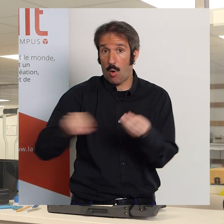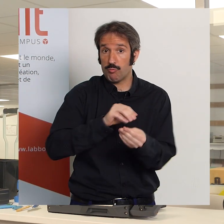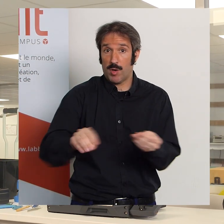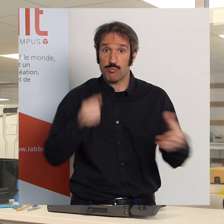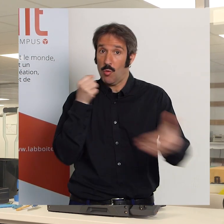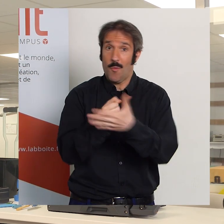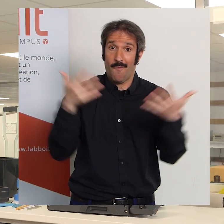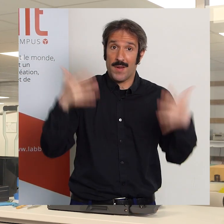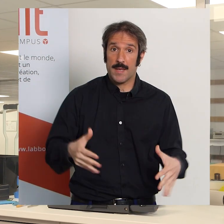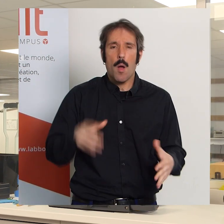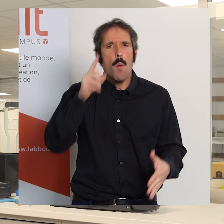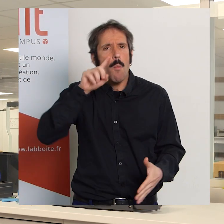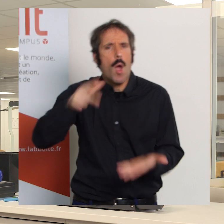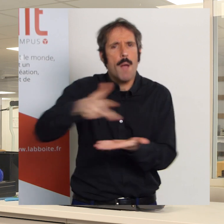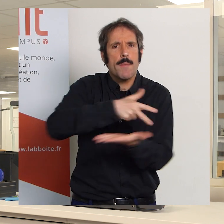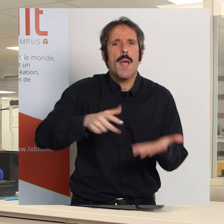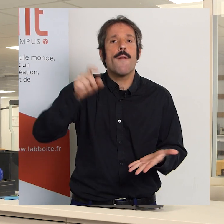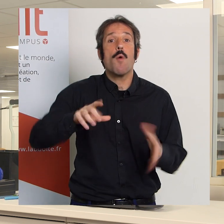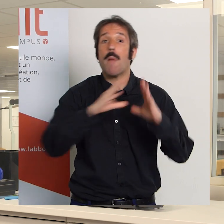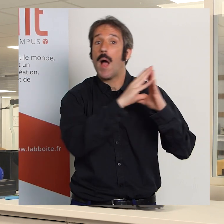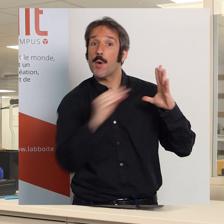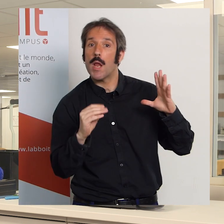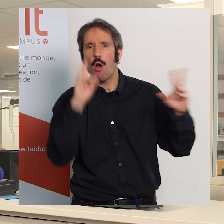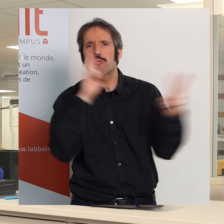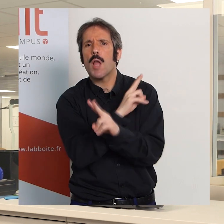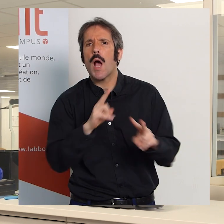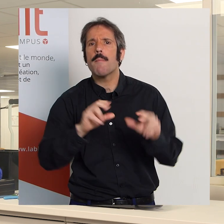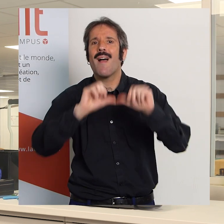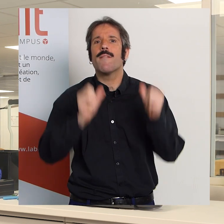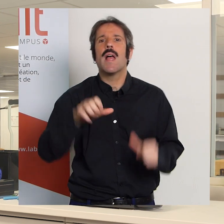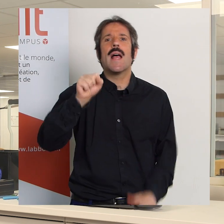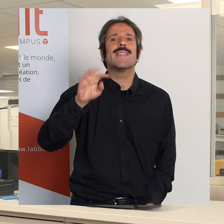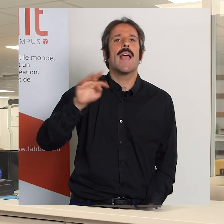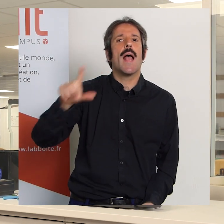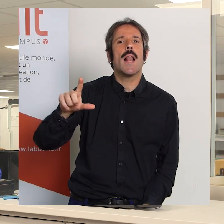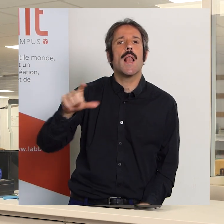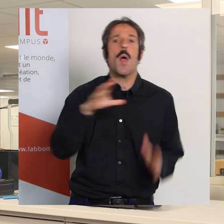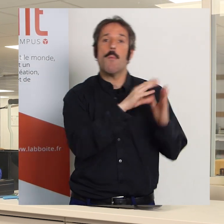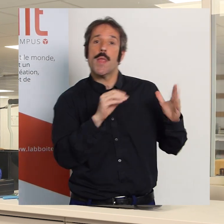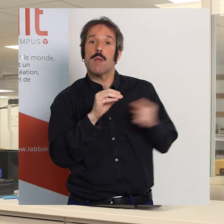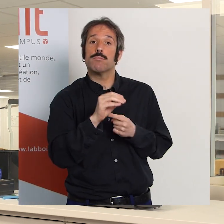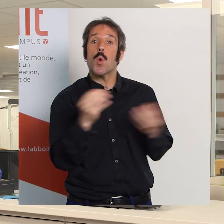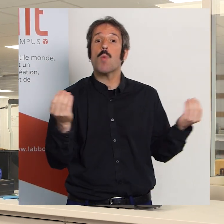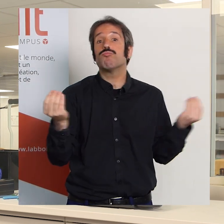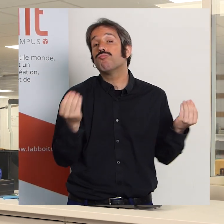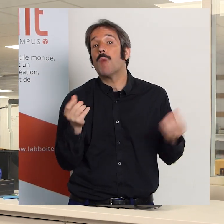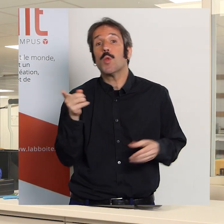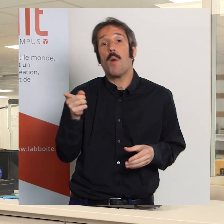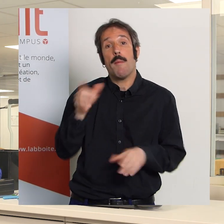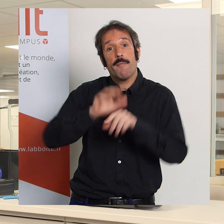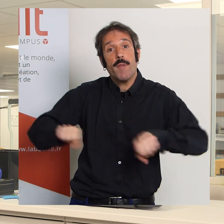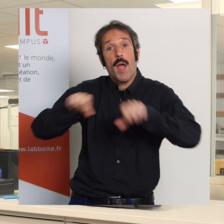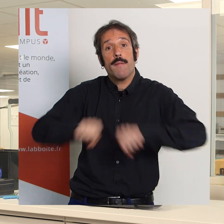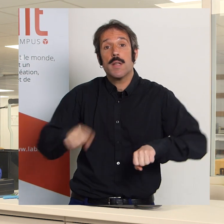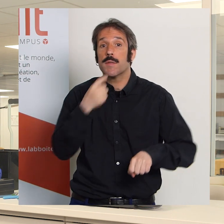impression 3D. Pour imprimer, il va vous falloir un modèle, généralement au format STL. Ce modèle, soit vous le faites